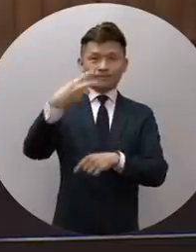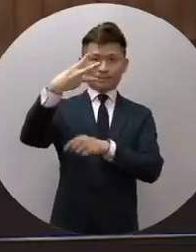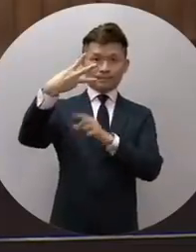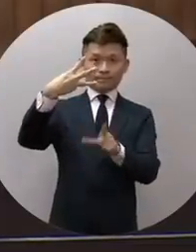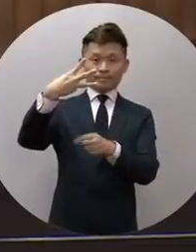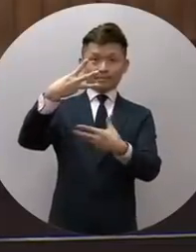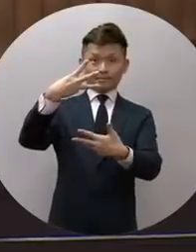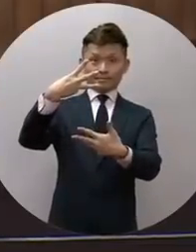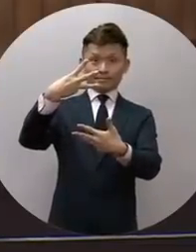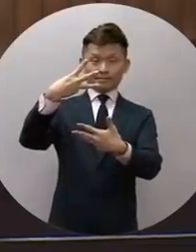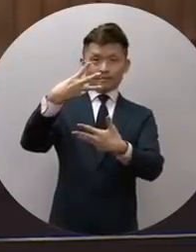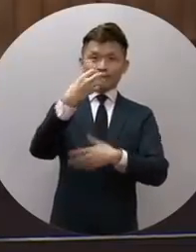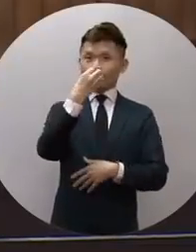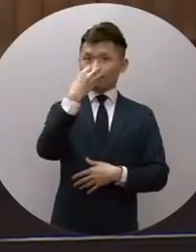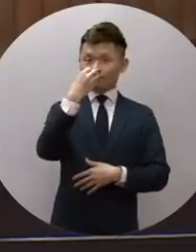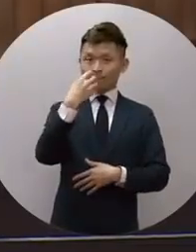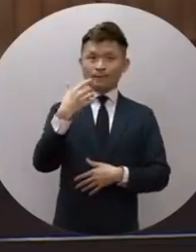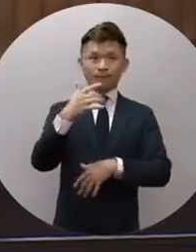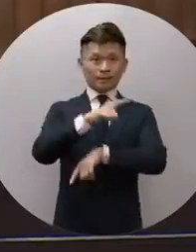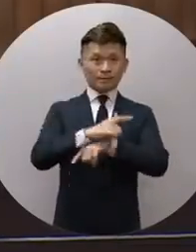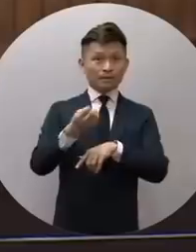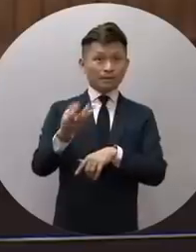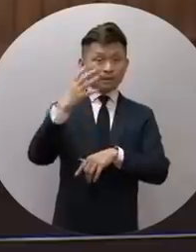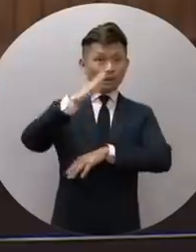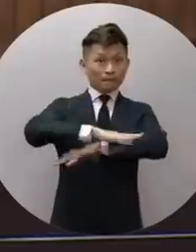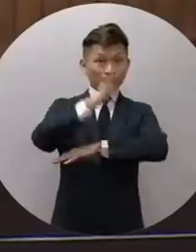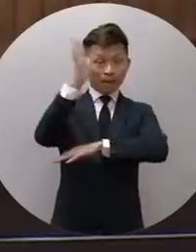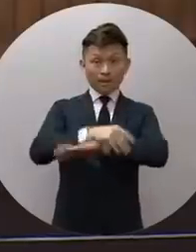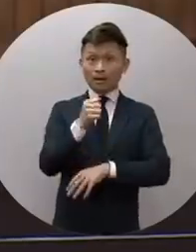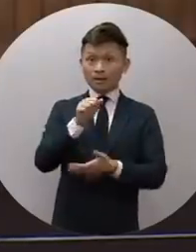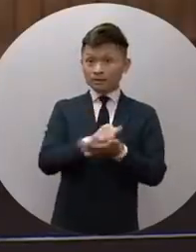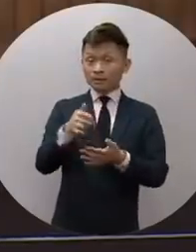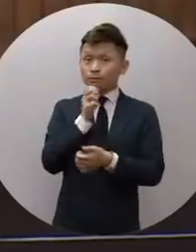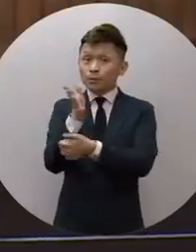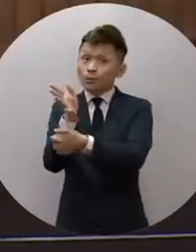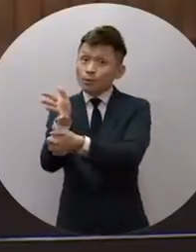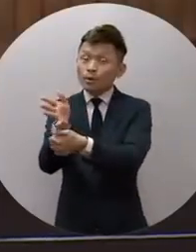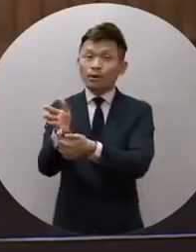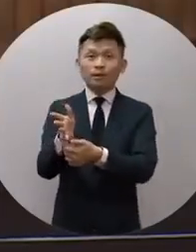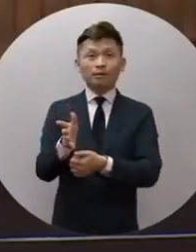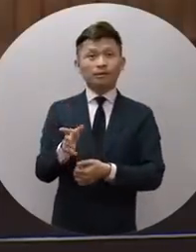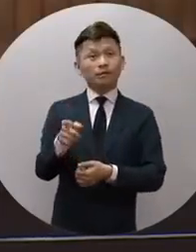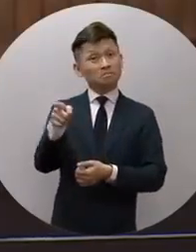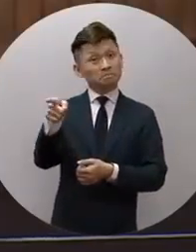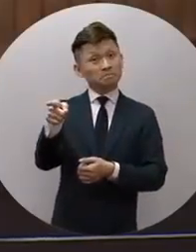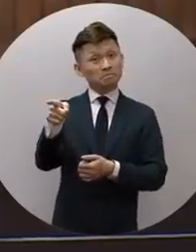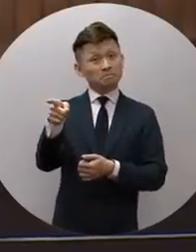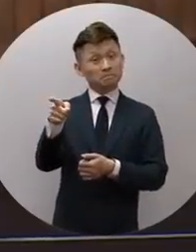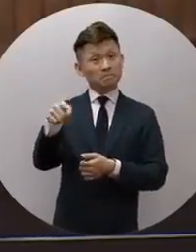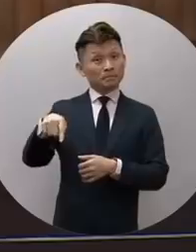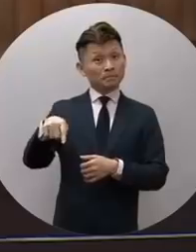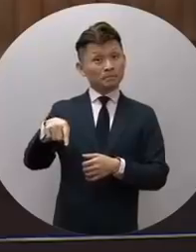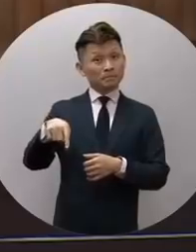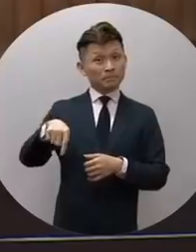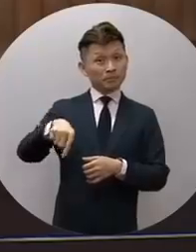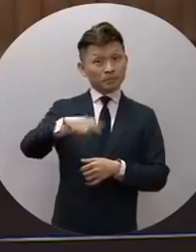3月8日《香港南华早报》的专访。记者问马哈蒂，他即将去参加